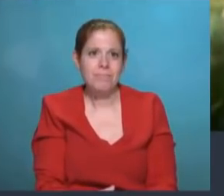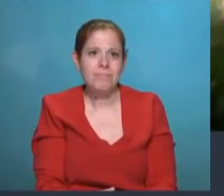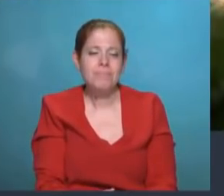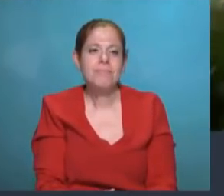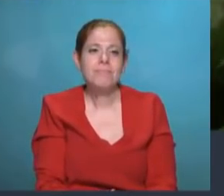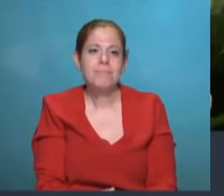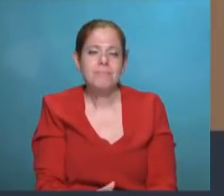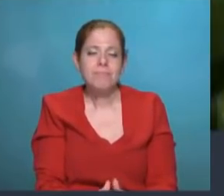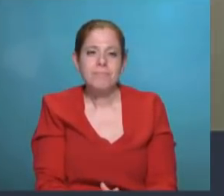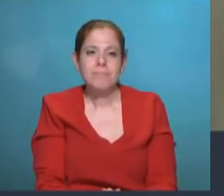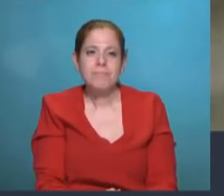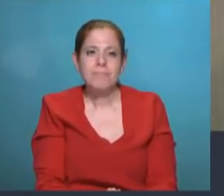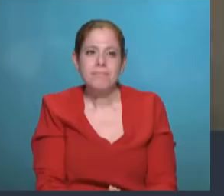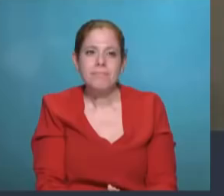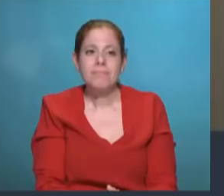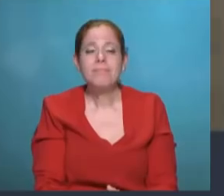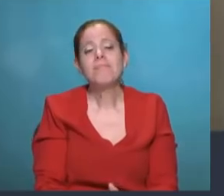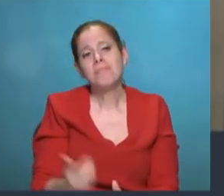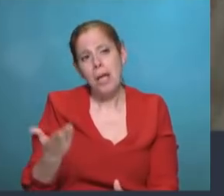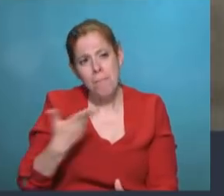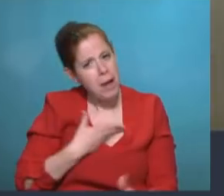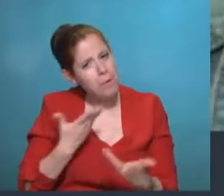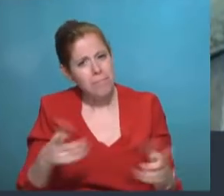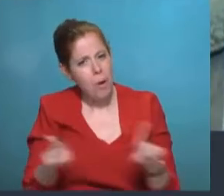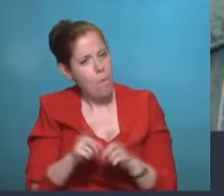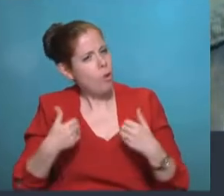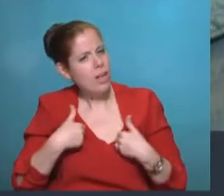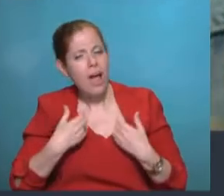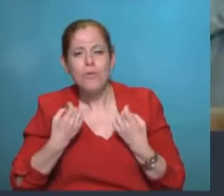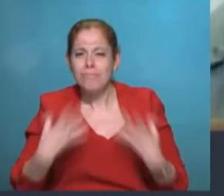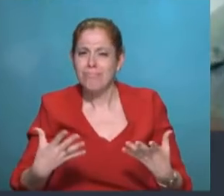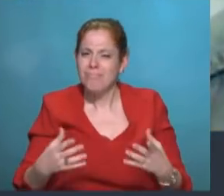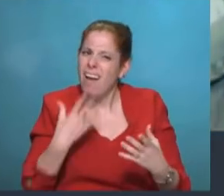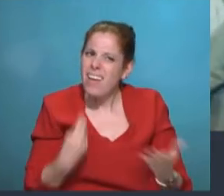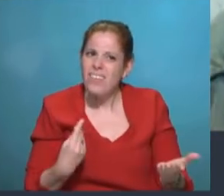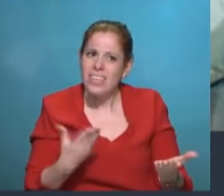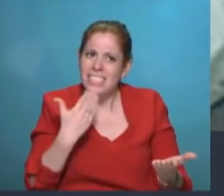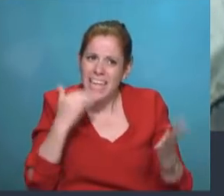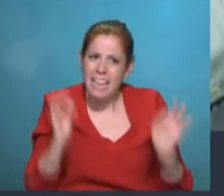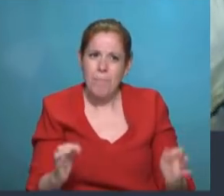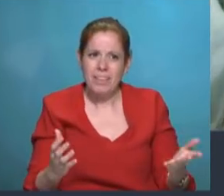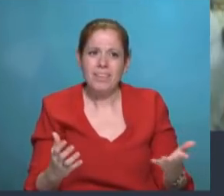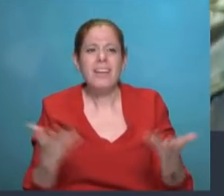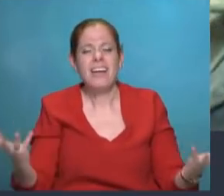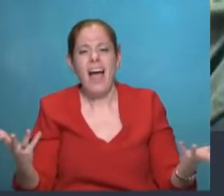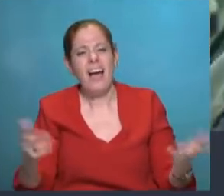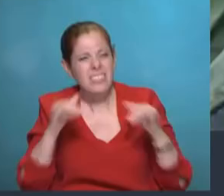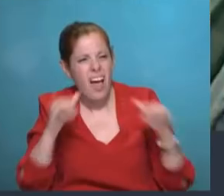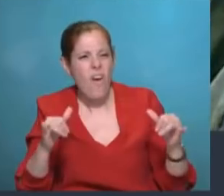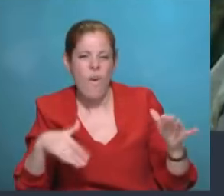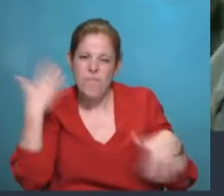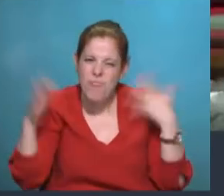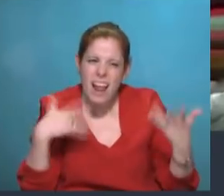עולה ולא יורד לי. קבלים אותם ככה, כמו שאנחנו, הכי יפה, לא? זה הישראלית אמיתי שככה, עמך, הצעקות,